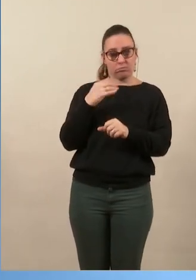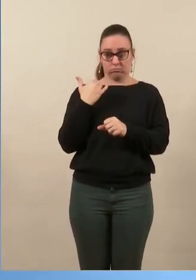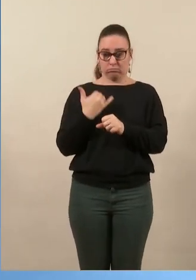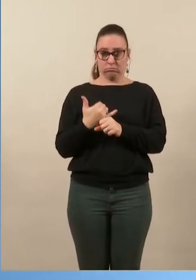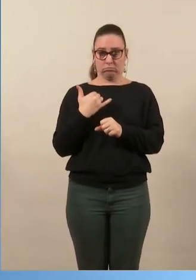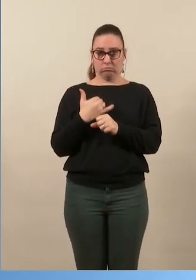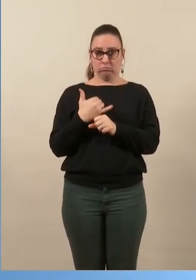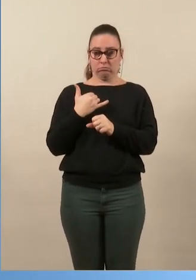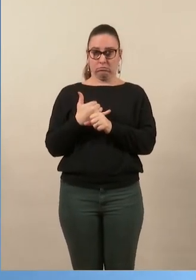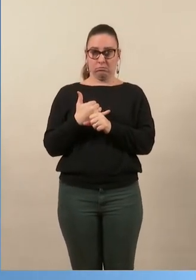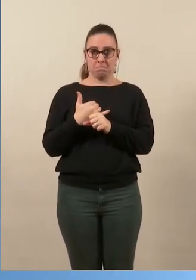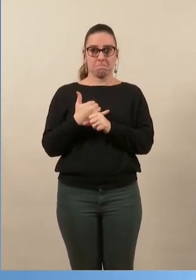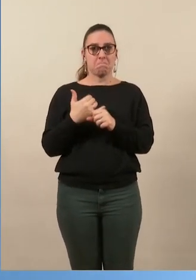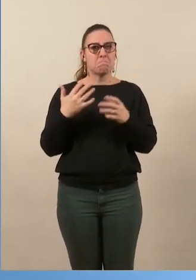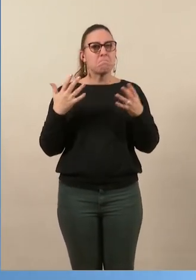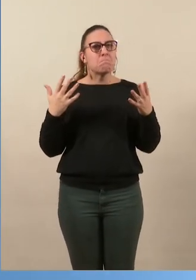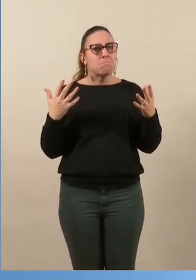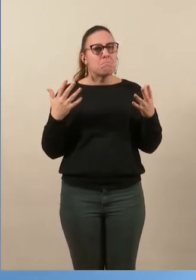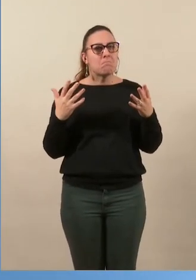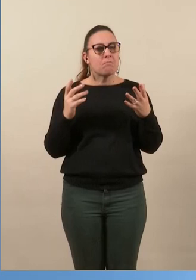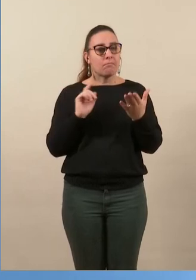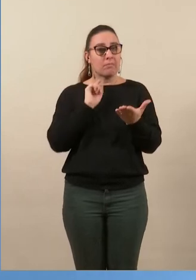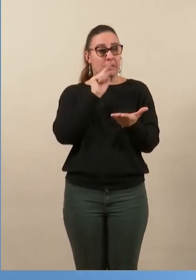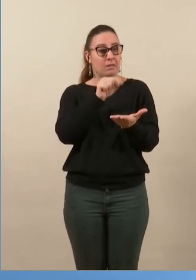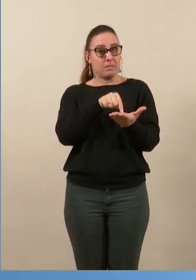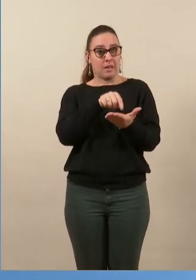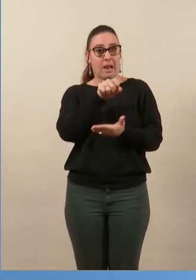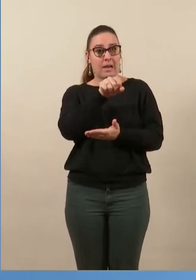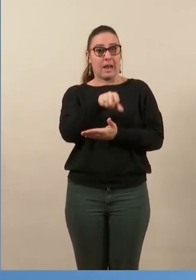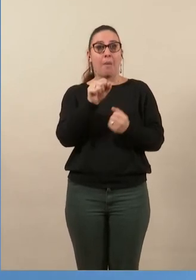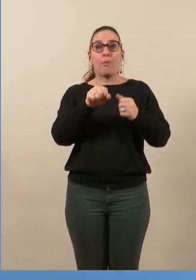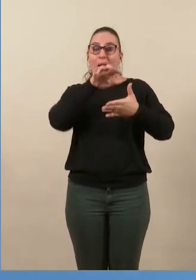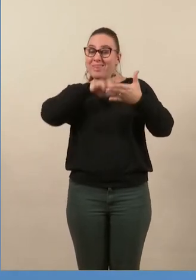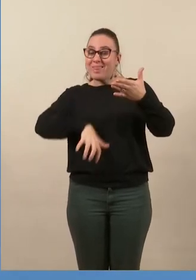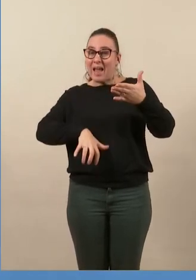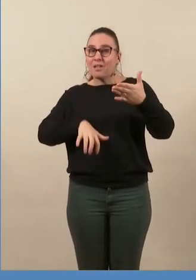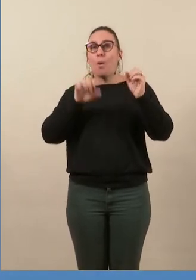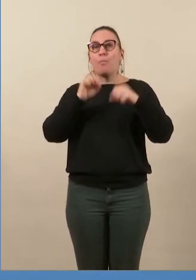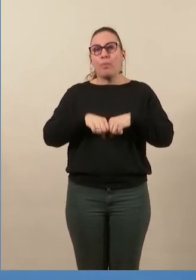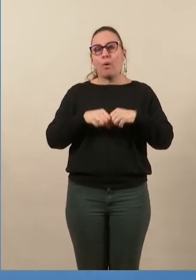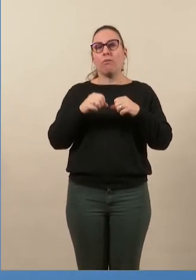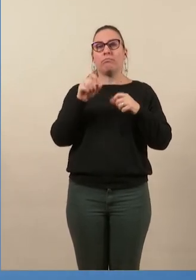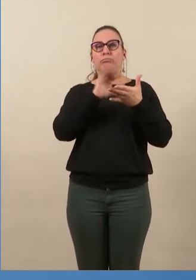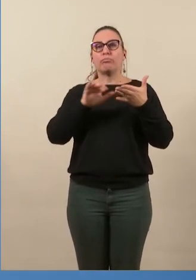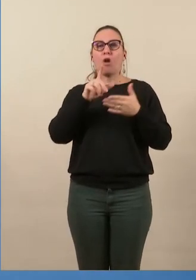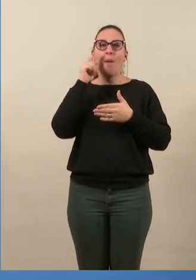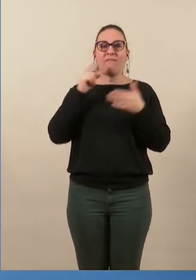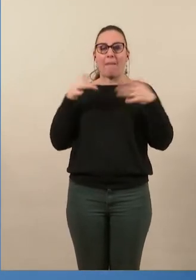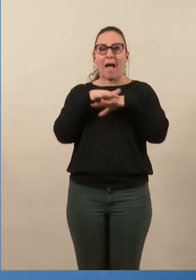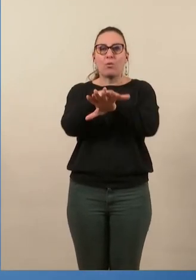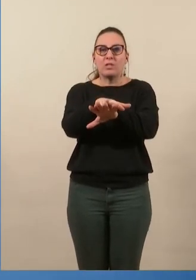coup c'est un endroit où on aurait pu avoir de l'écriture inclusive parce que c'est très dommage que ce ne soit que des